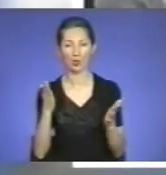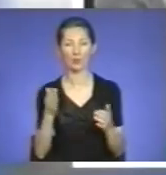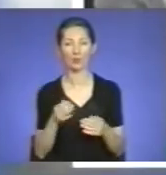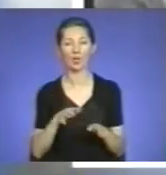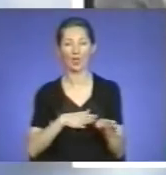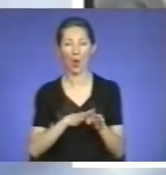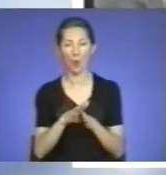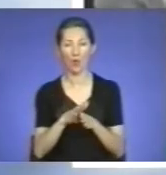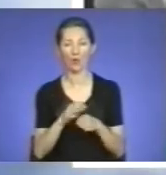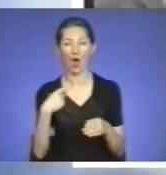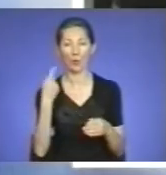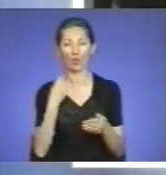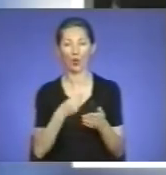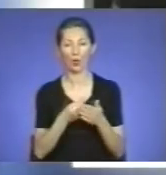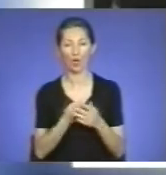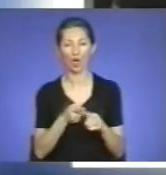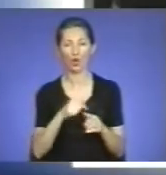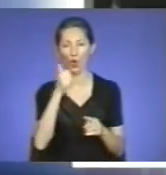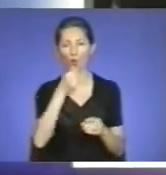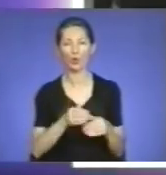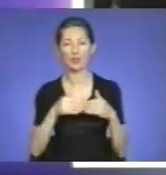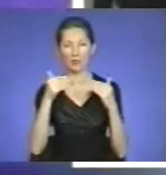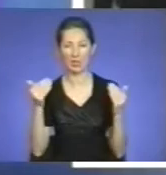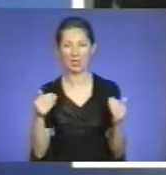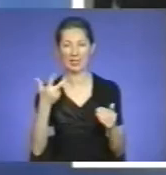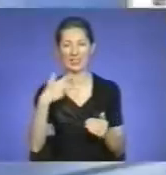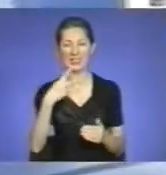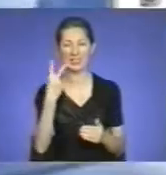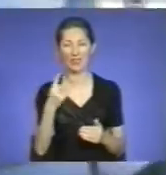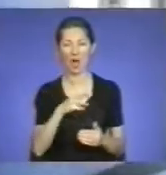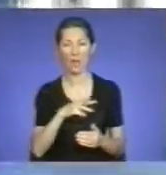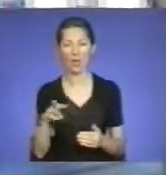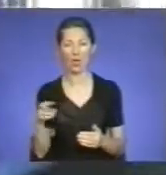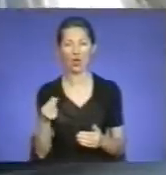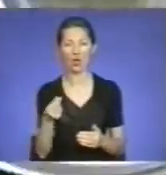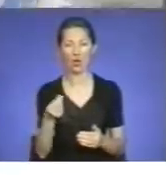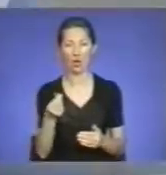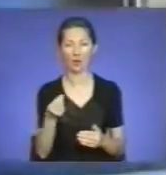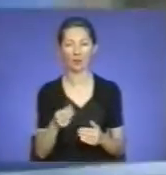Наповнюваність обласного бюджету цьогоріч збільшилась на 32 мільйони гривень.